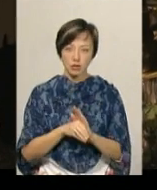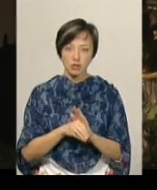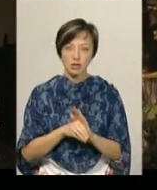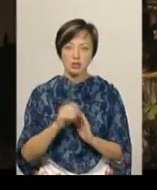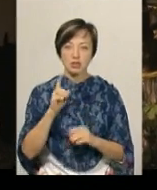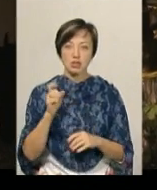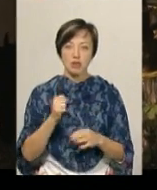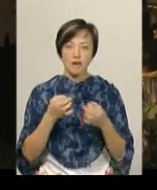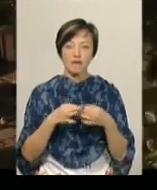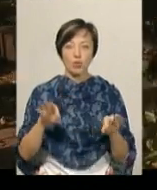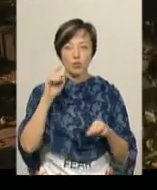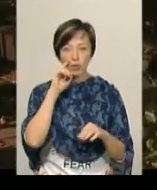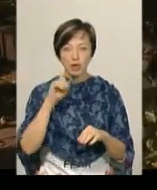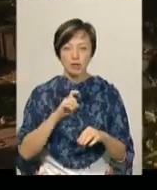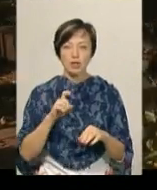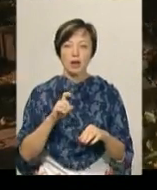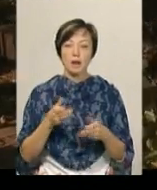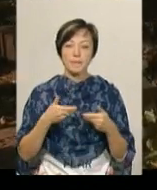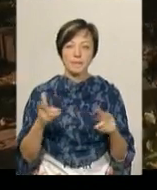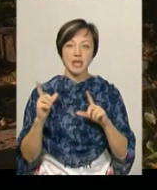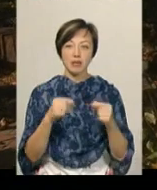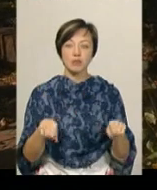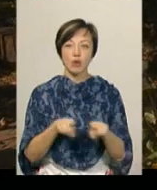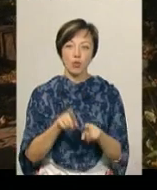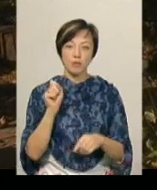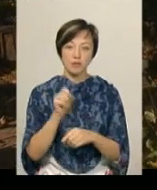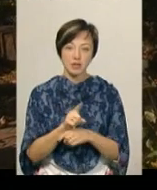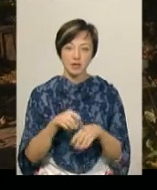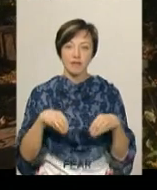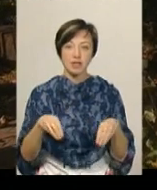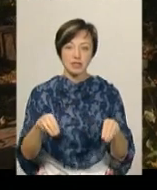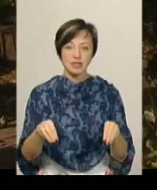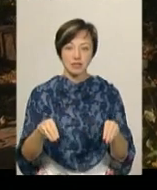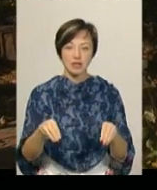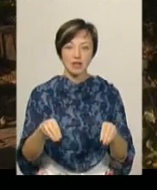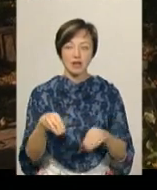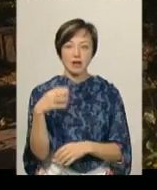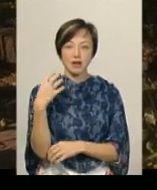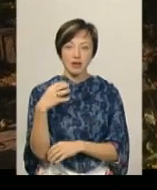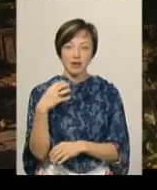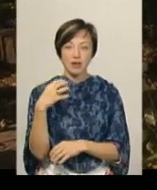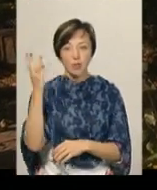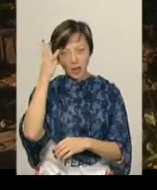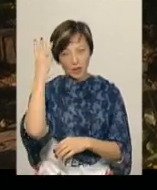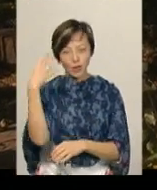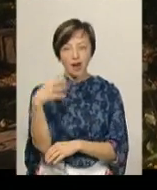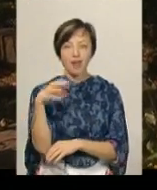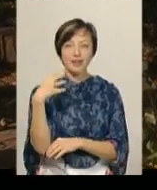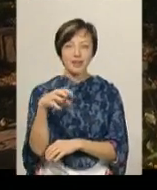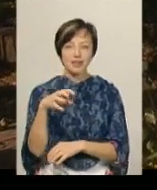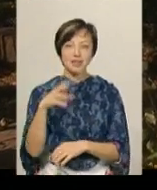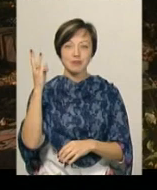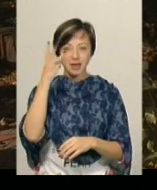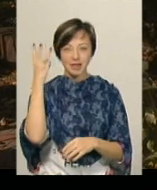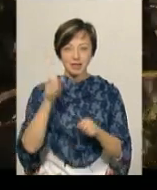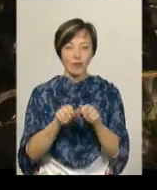за волю України. Ми їдемо з такою місією висадити кущ подільської калини з